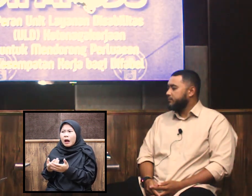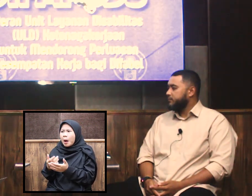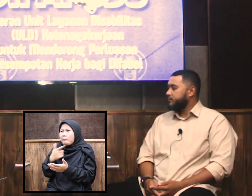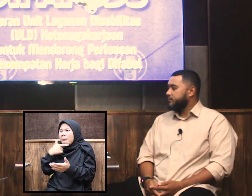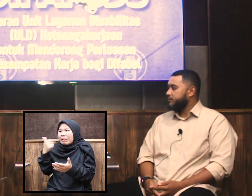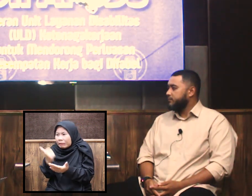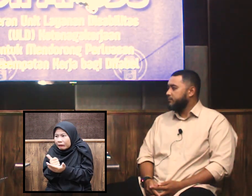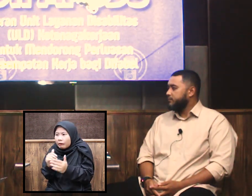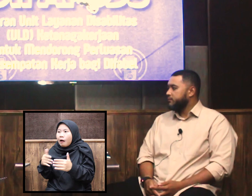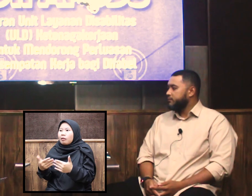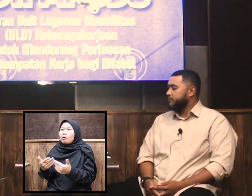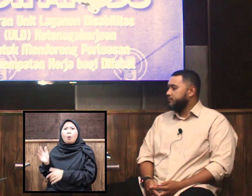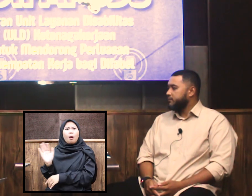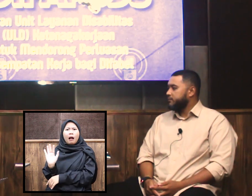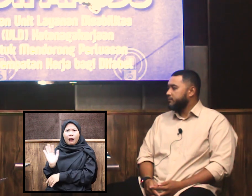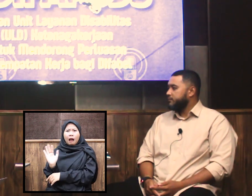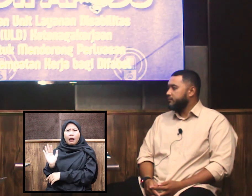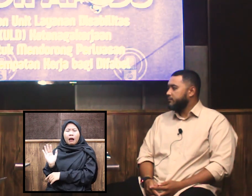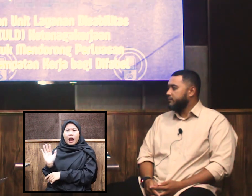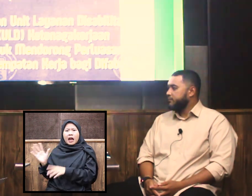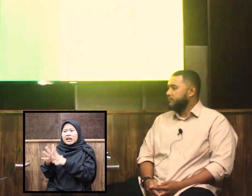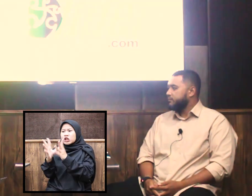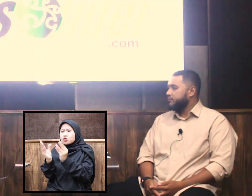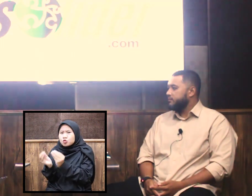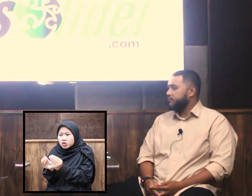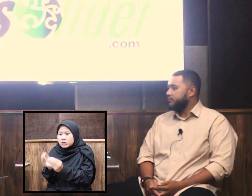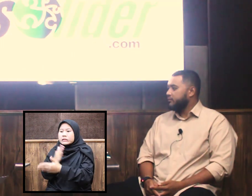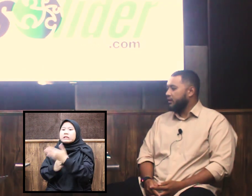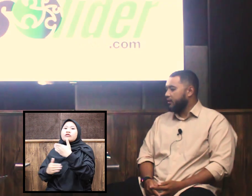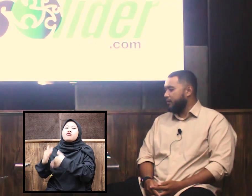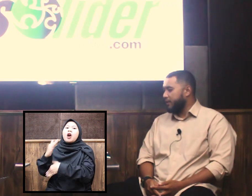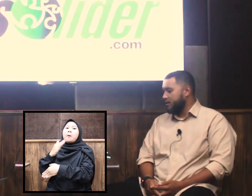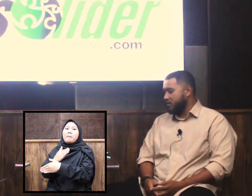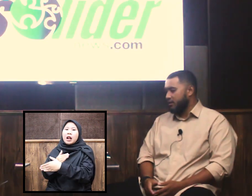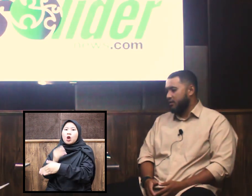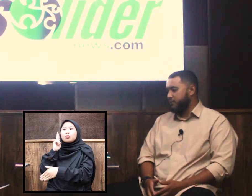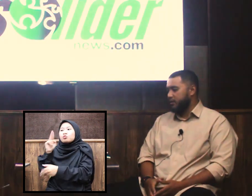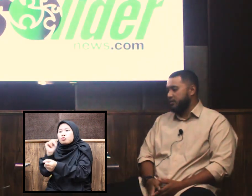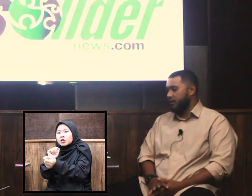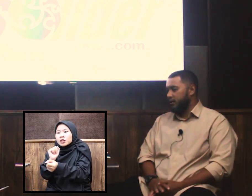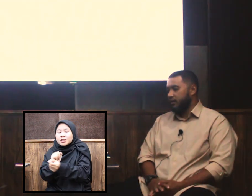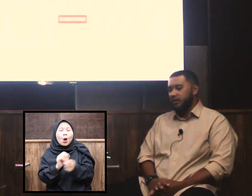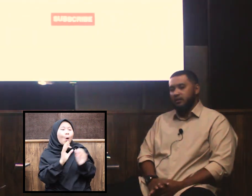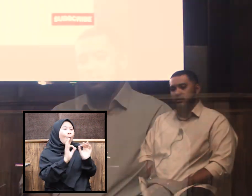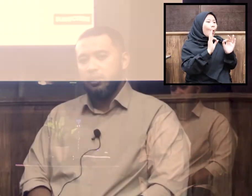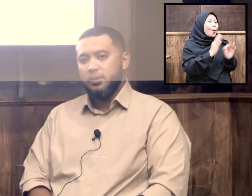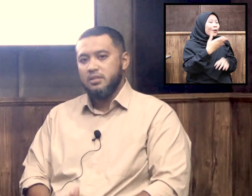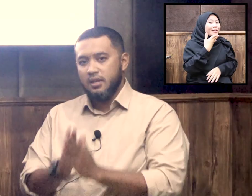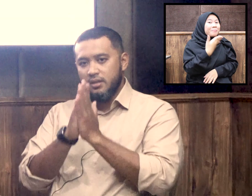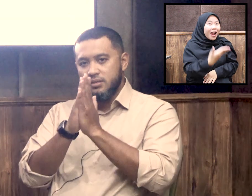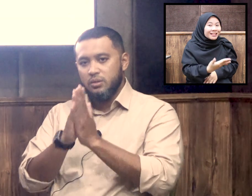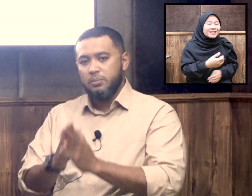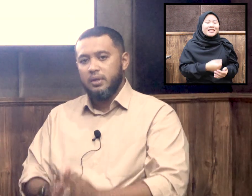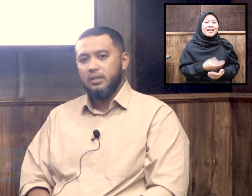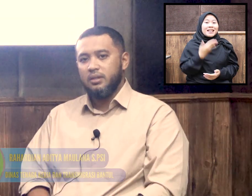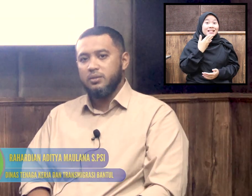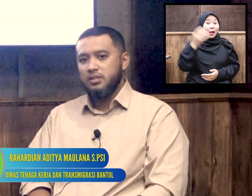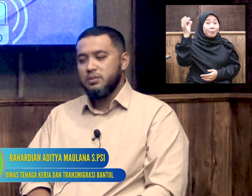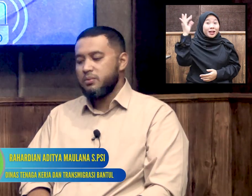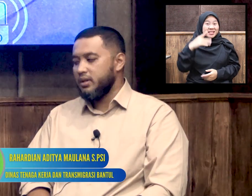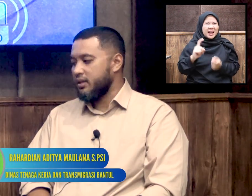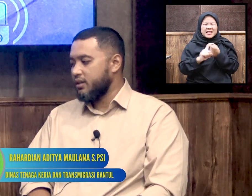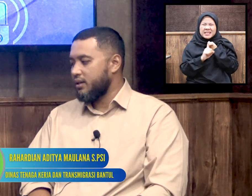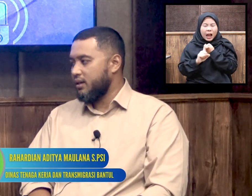pentingnya inklusi divabel di Ketenagakerjaan Pak i terima kasih atas patasannya Selamat siang sobat